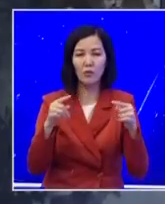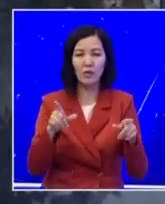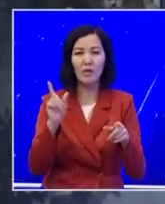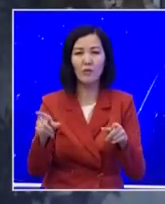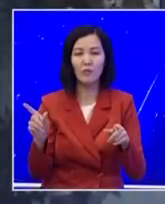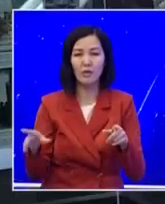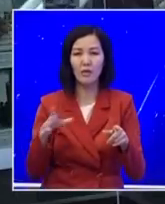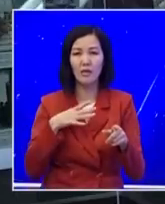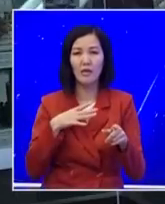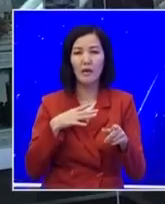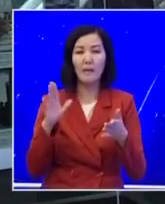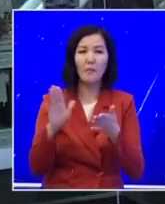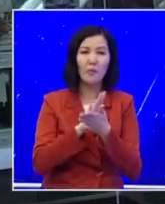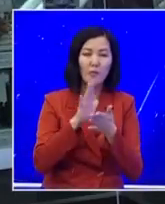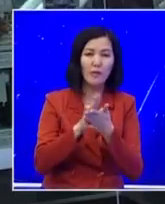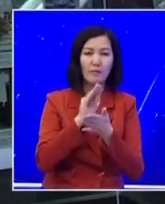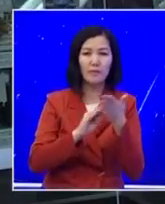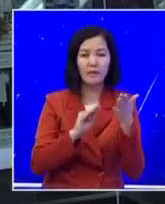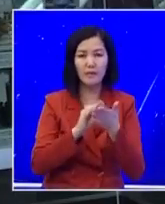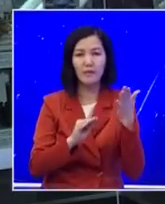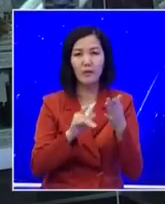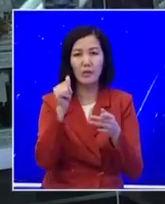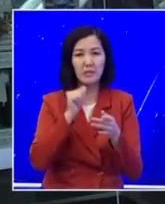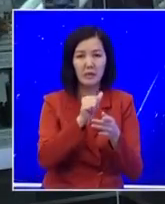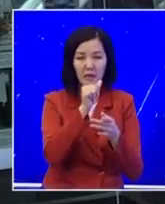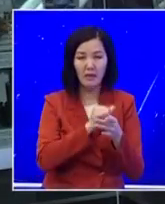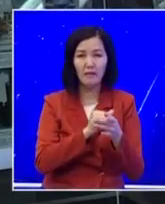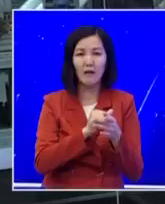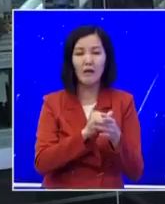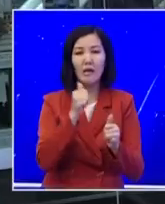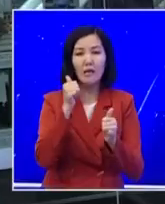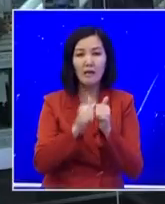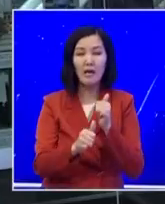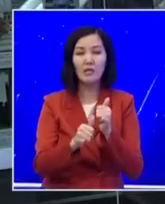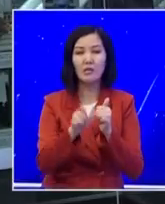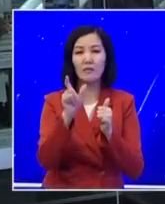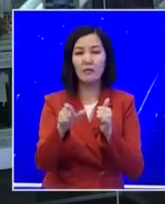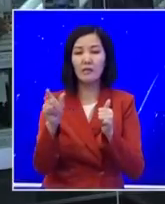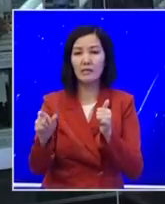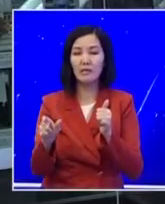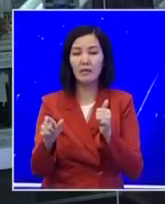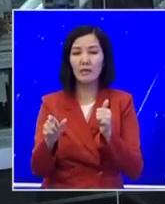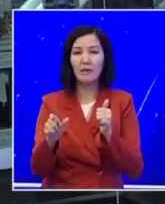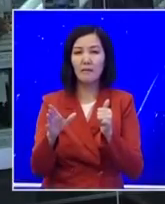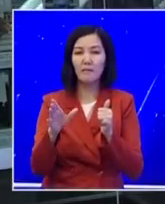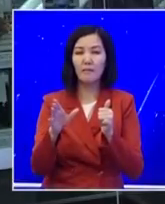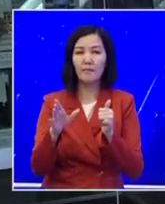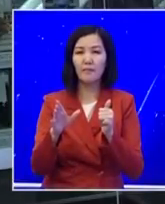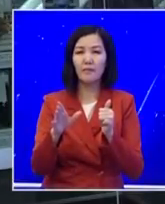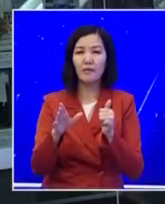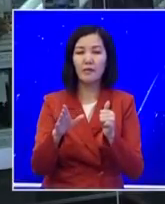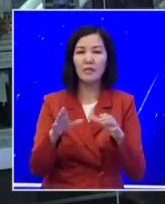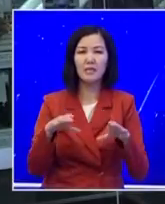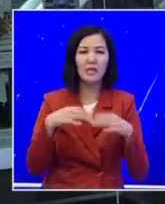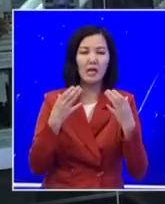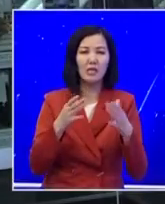Дела фабриковались под грифом «секретно», и в каждом из них, почти в каждом из них, на то время страшные